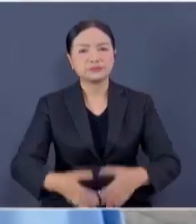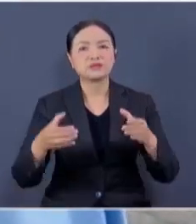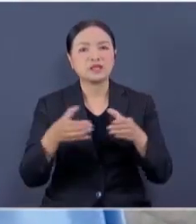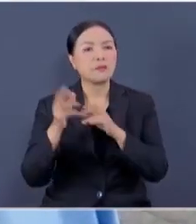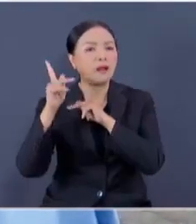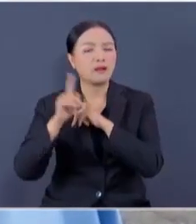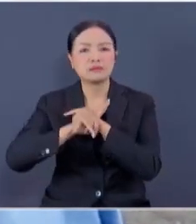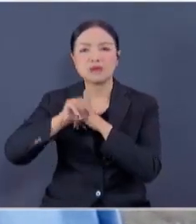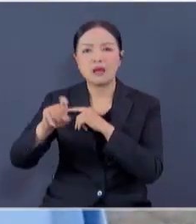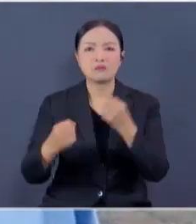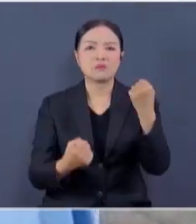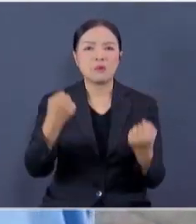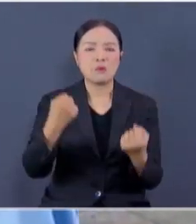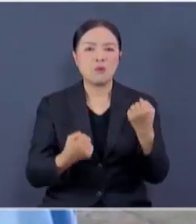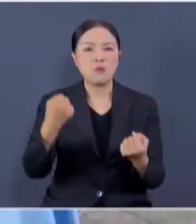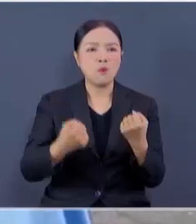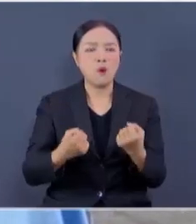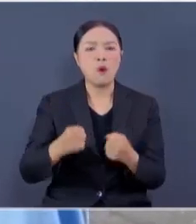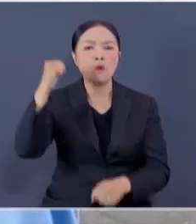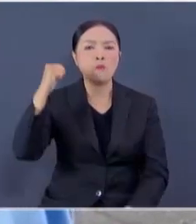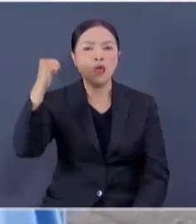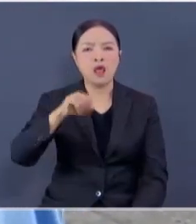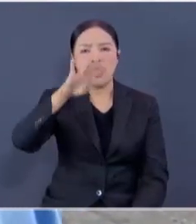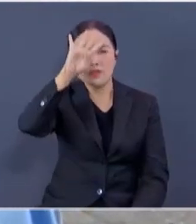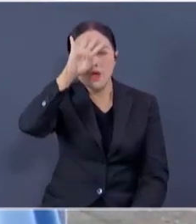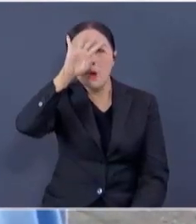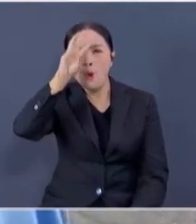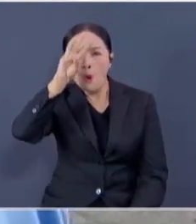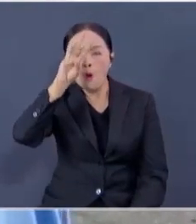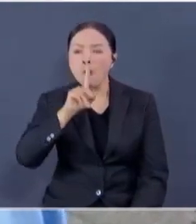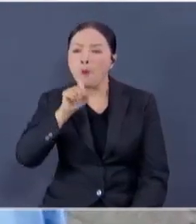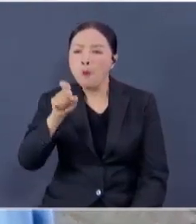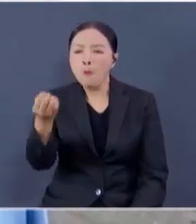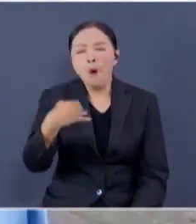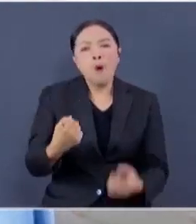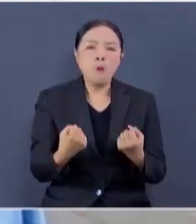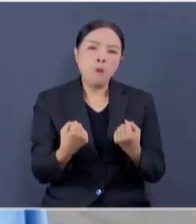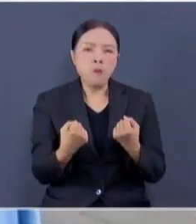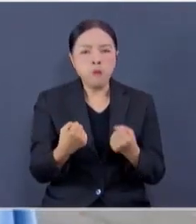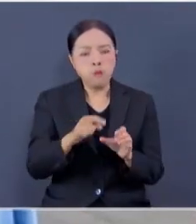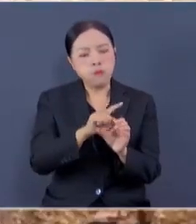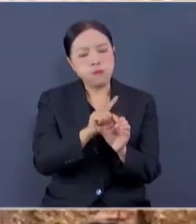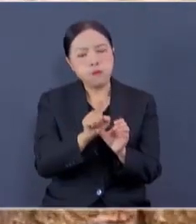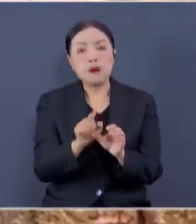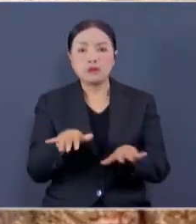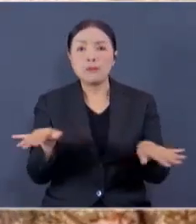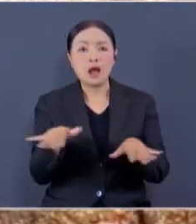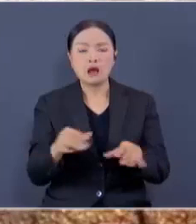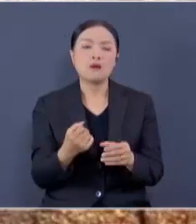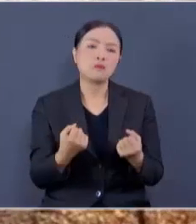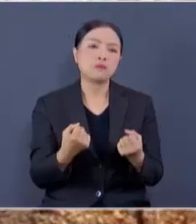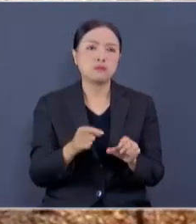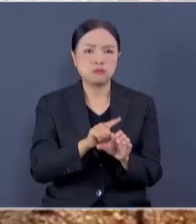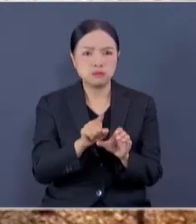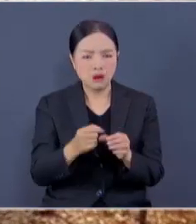ราก็ถามทางฝั่งของคนขับรถเมย์สาย46รายนี้ครับบอกว่าตัวเองเนี่ยขับรถมาด้วยความเร็วปกตินะแต่พอมาถึงจุดเกิดเหตุร